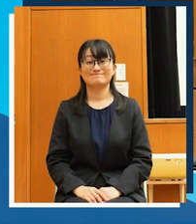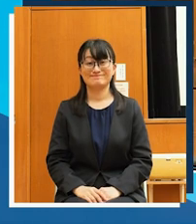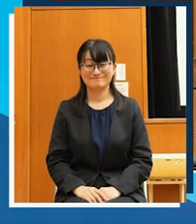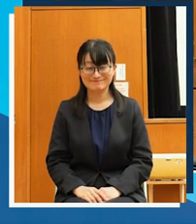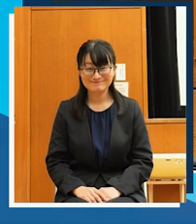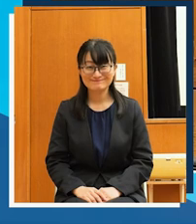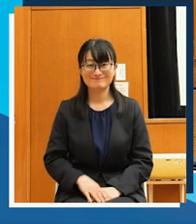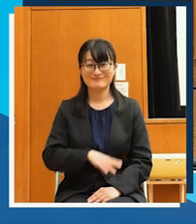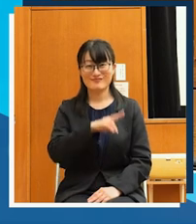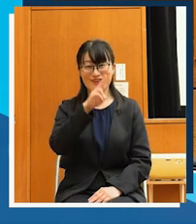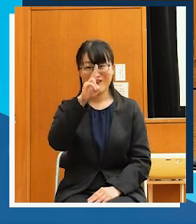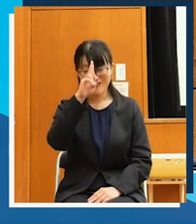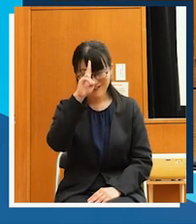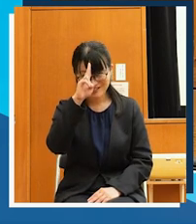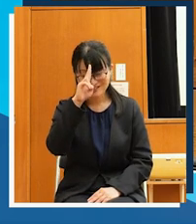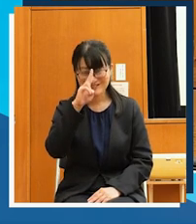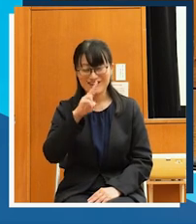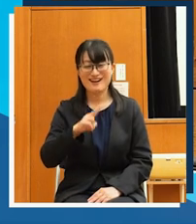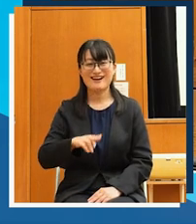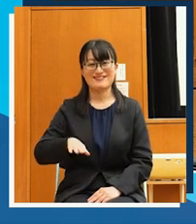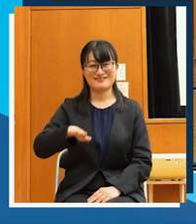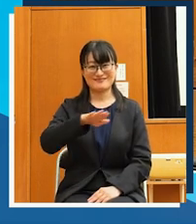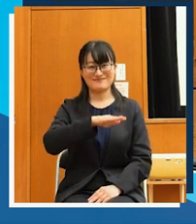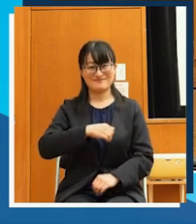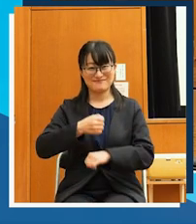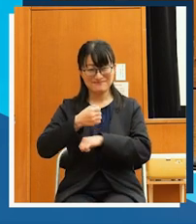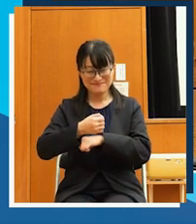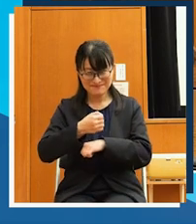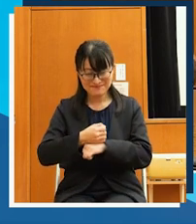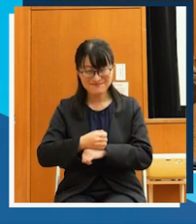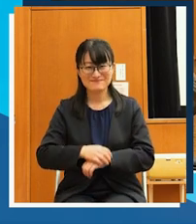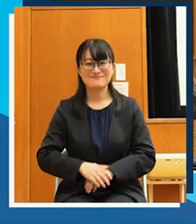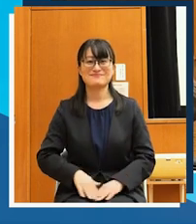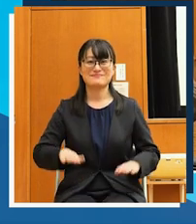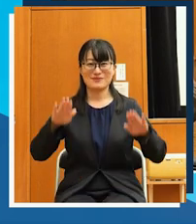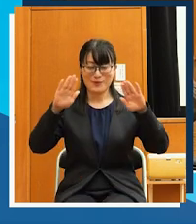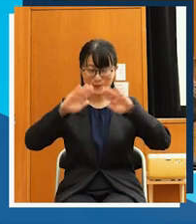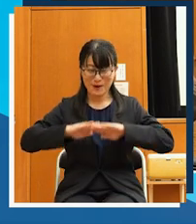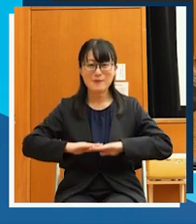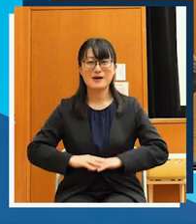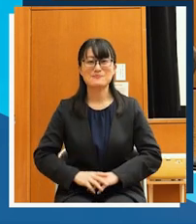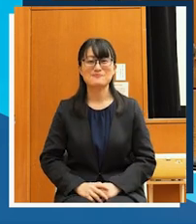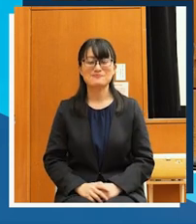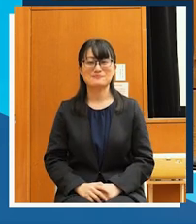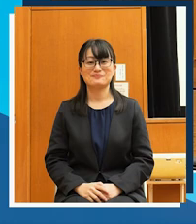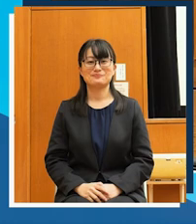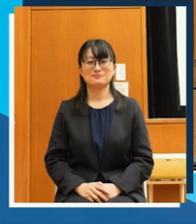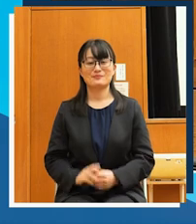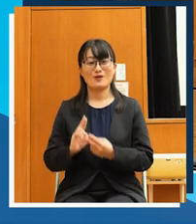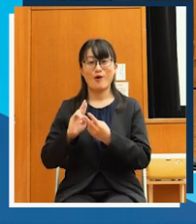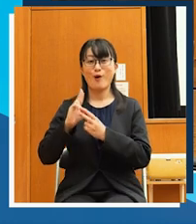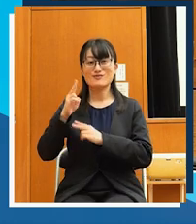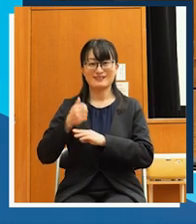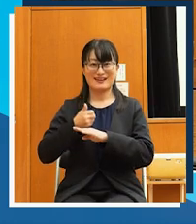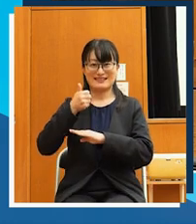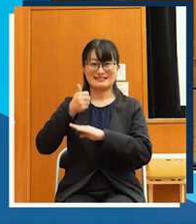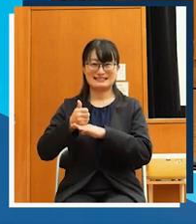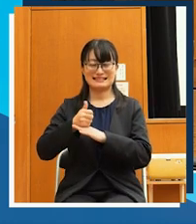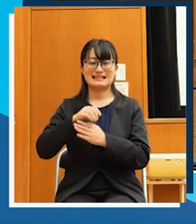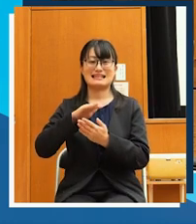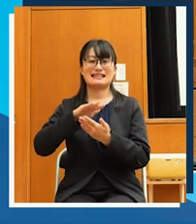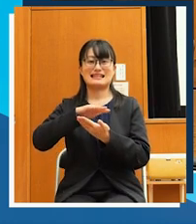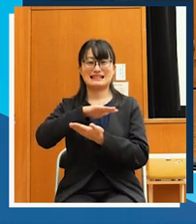ますハサ偶数用中宇平皆さんこんばんは沖縄県